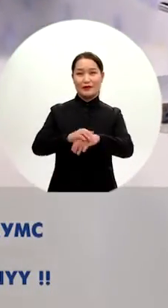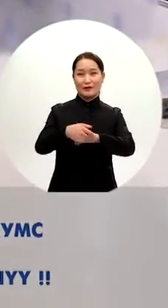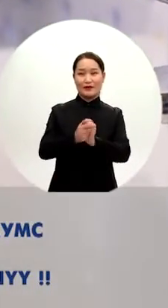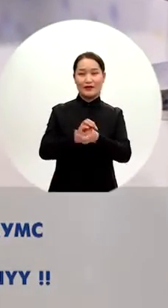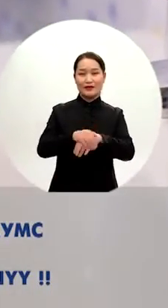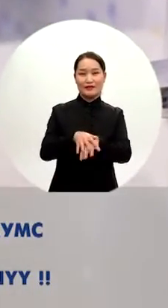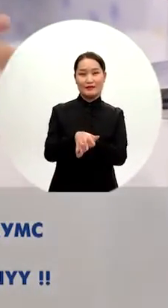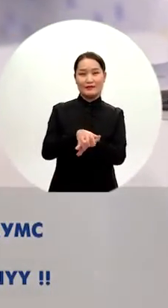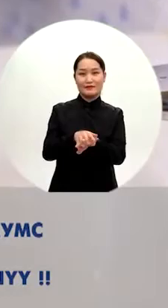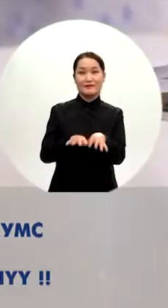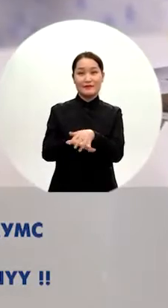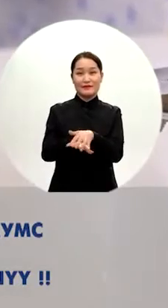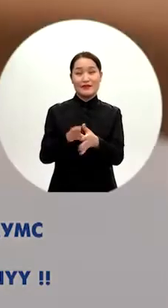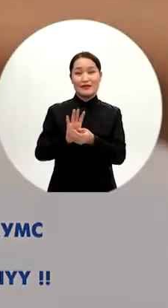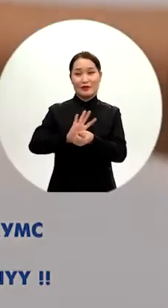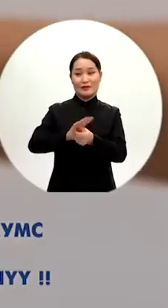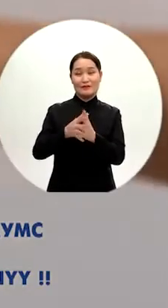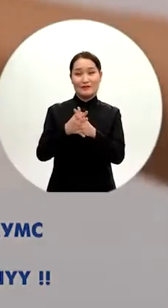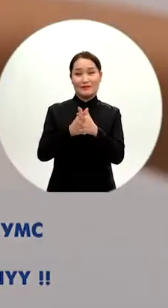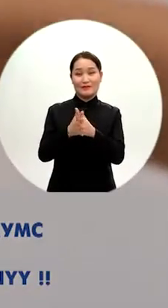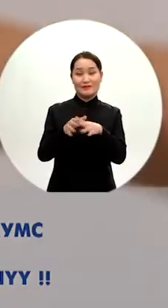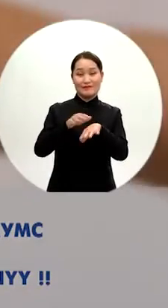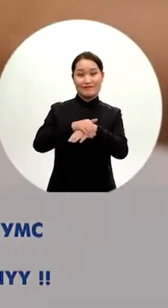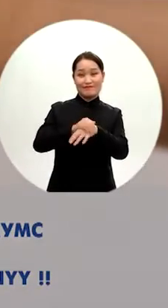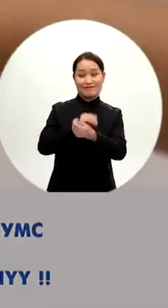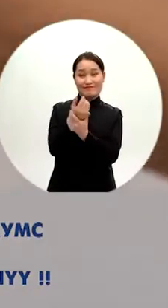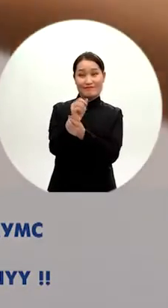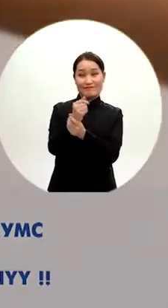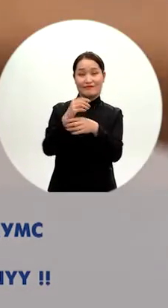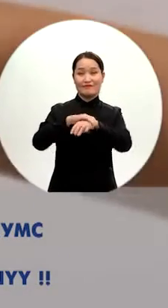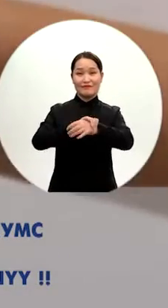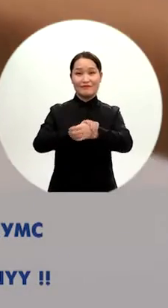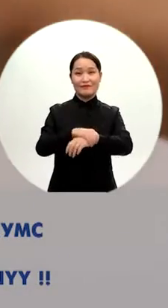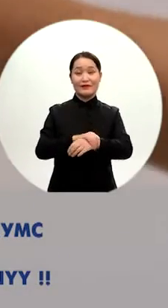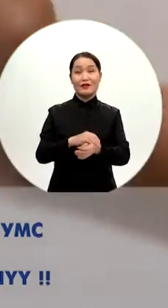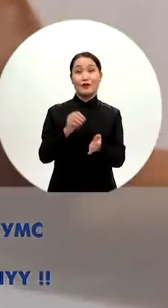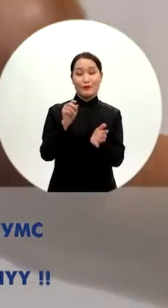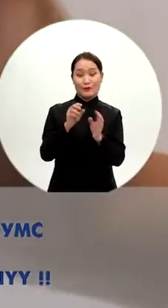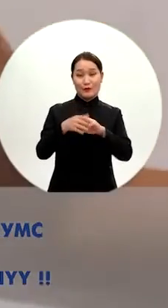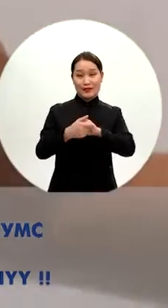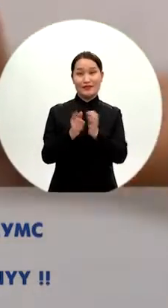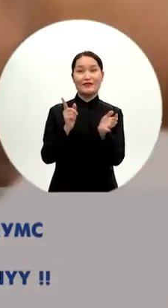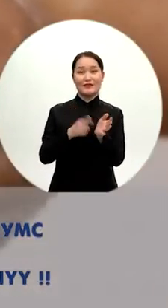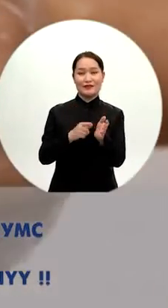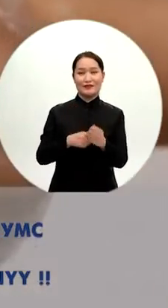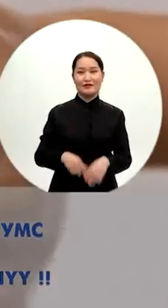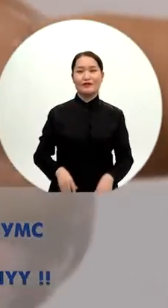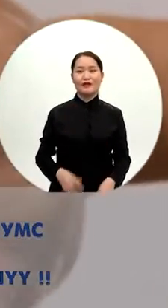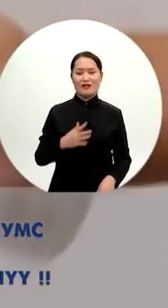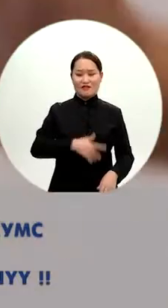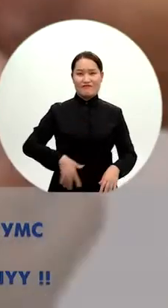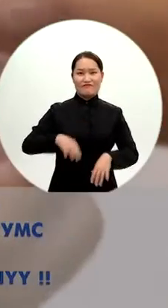Гараа угаахдаа гарын ар болон алх, гарын салаа, хумус, бугуйгаа сайтар угаахаа мартуузай. Эс